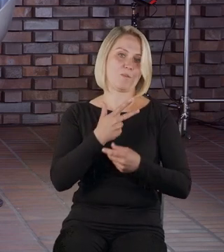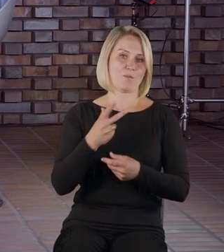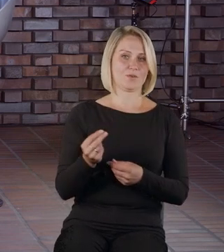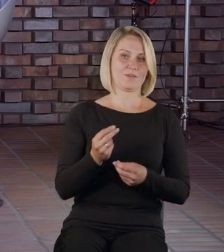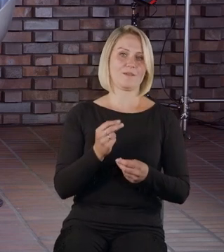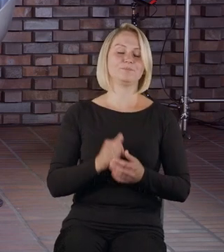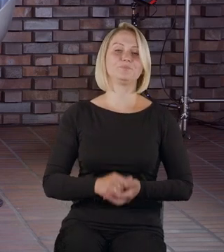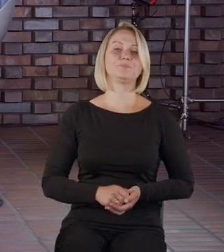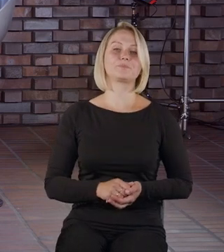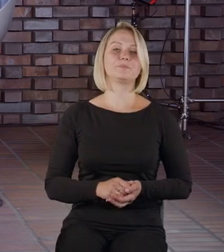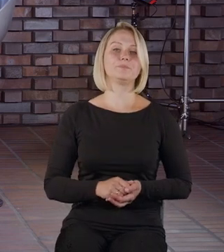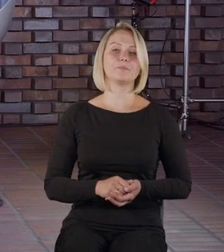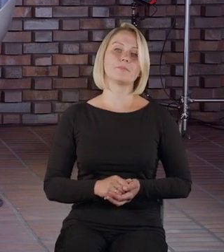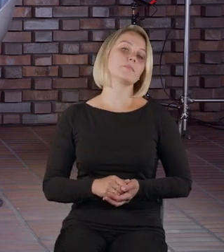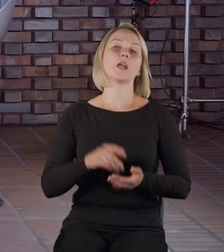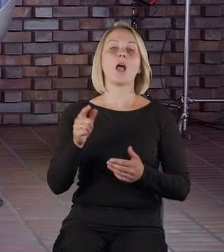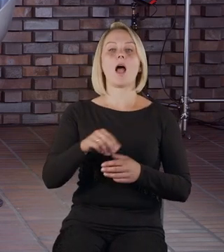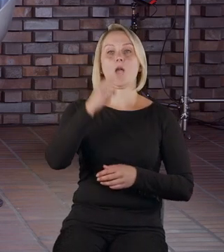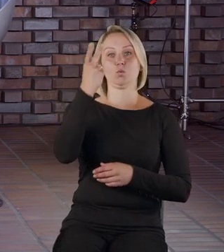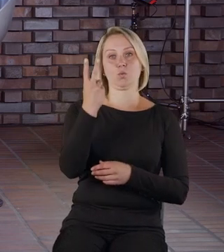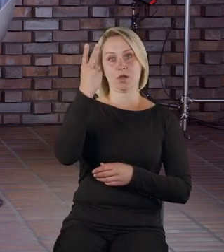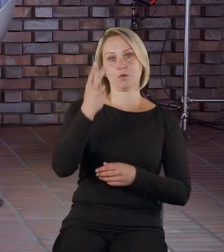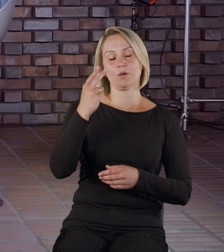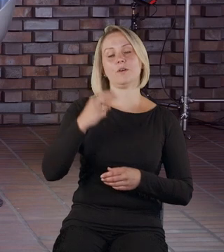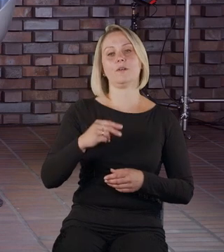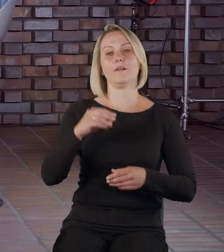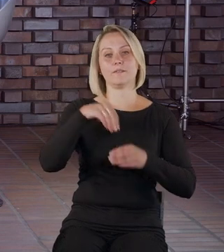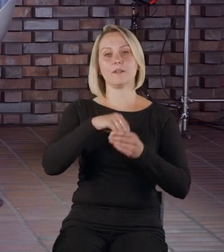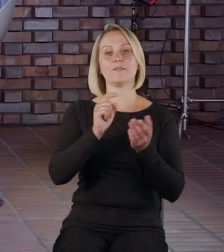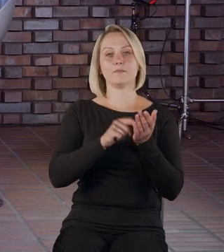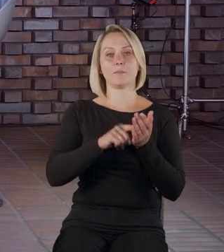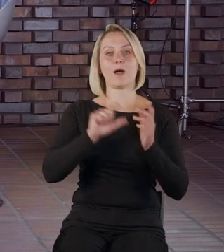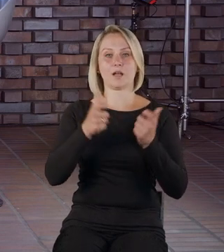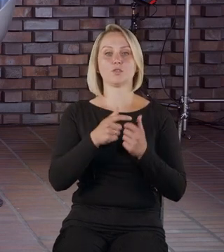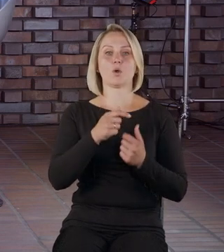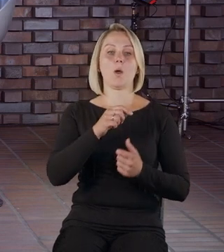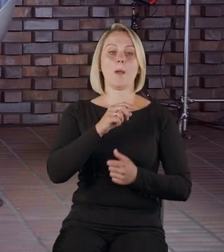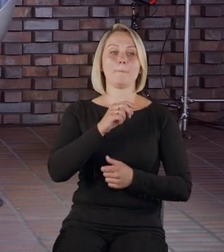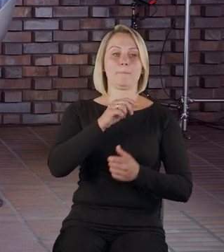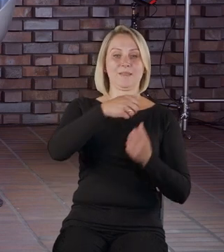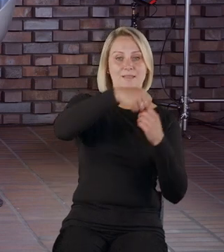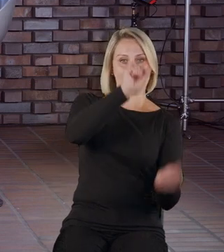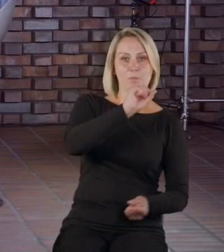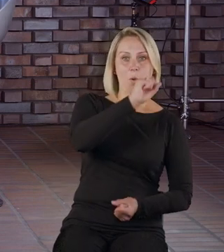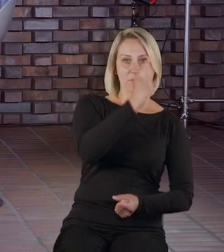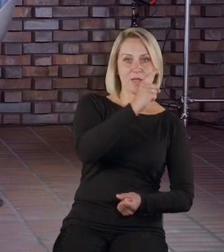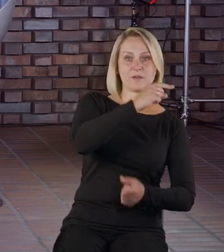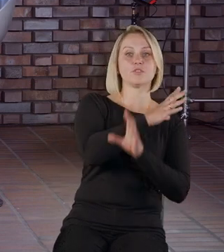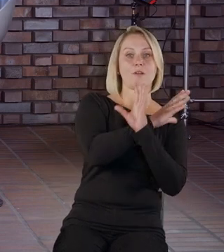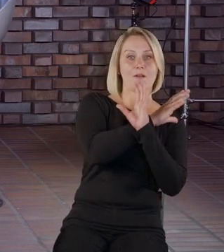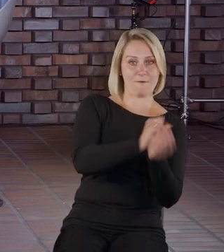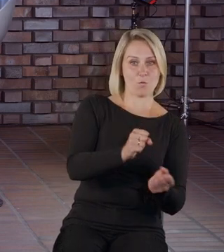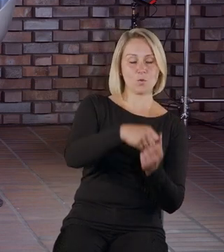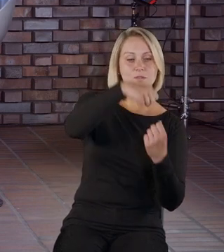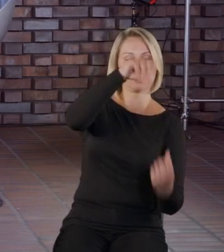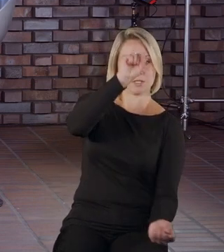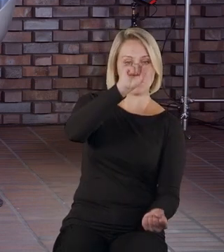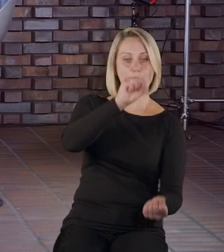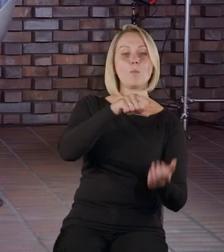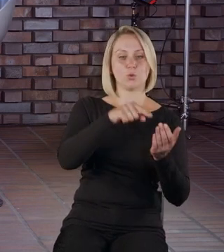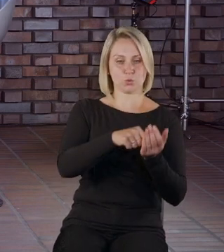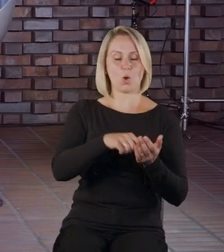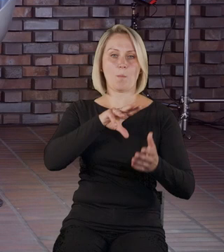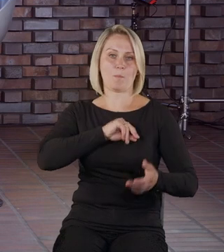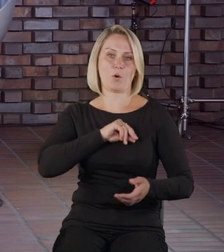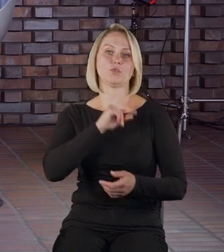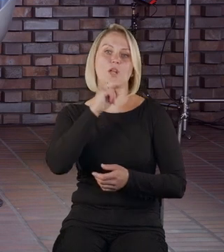kwalifikacji i na studia. Na studia drugiego stopnia wymagamy dyplomu ukończenia studiów pierwszego stopnia, który upoważnia do podjęcia studiów